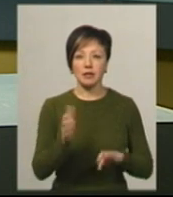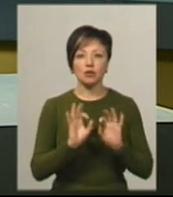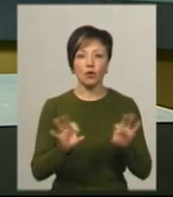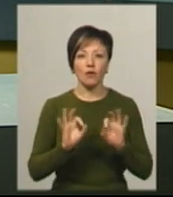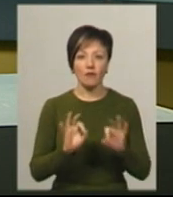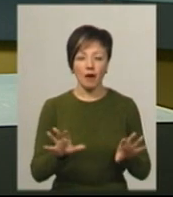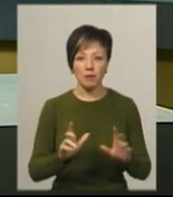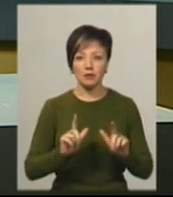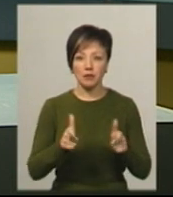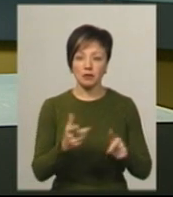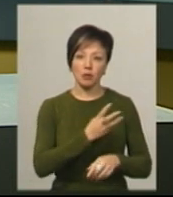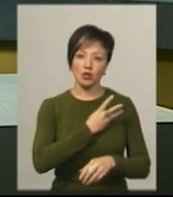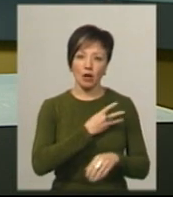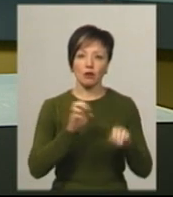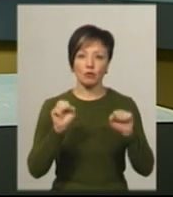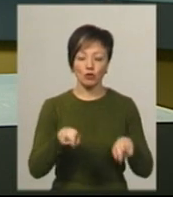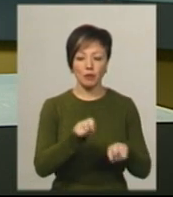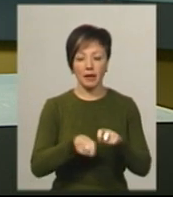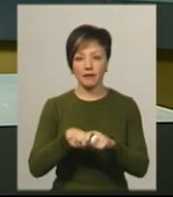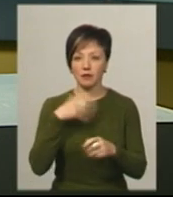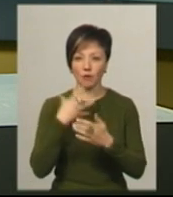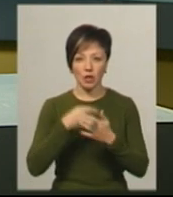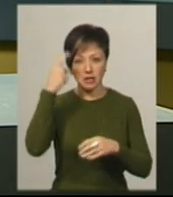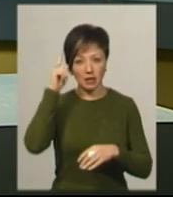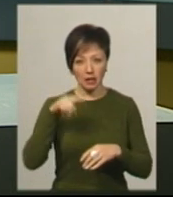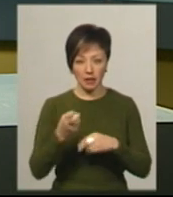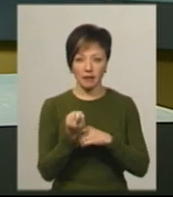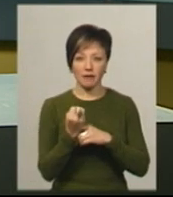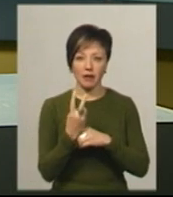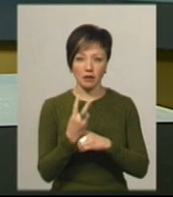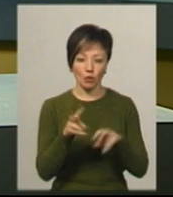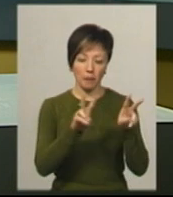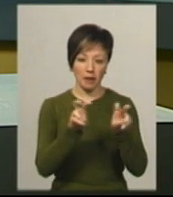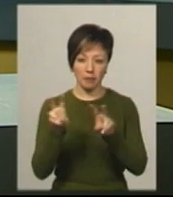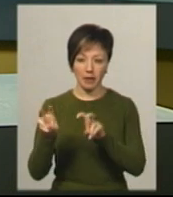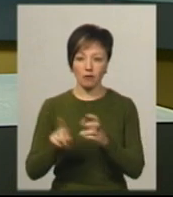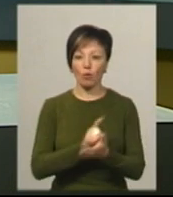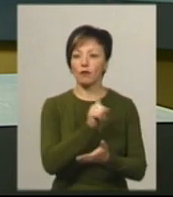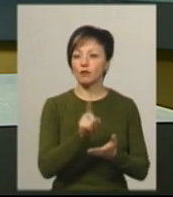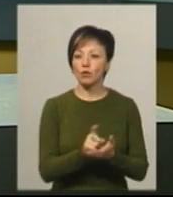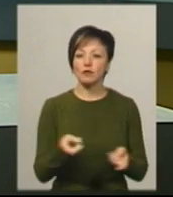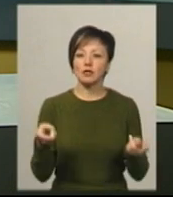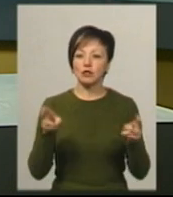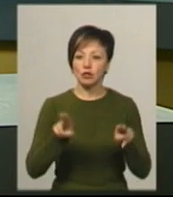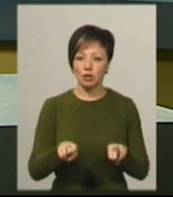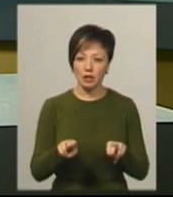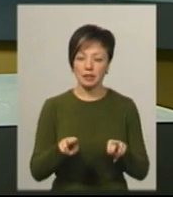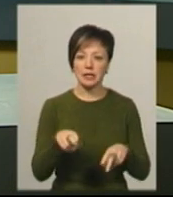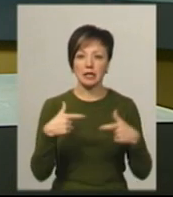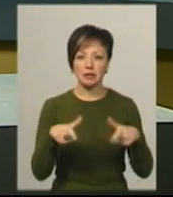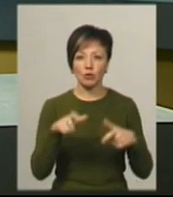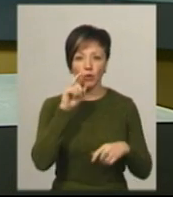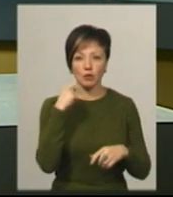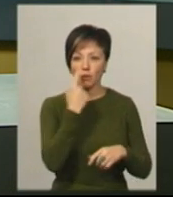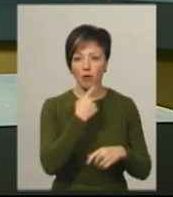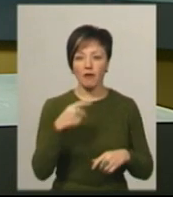словами, абітурієнти за бажанням можуть перевірити свої знання із 12 предметів. Обов'язковим залишаються іспити з української мови